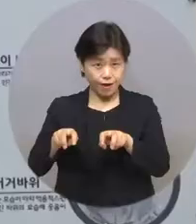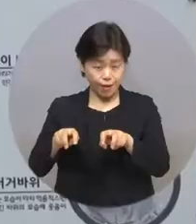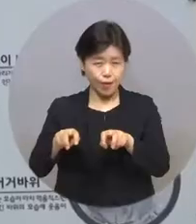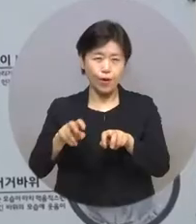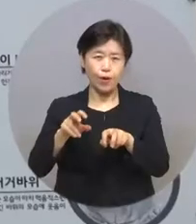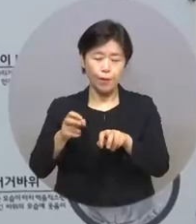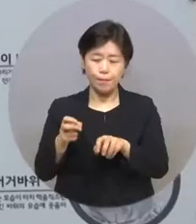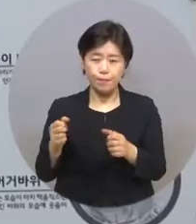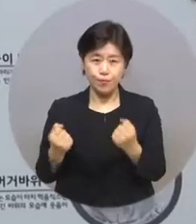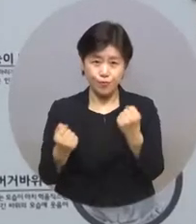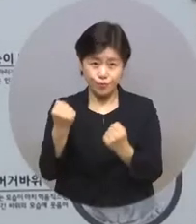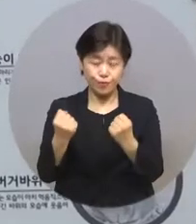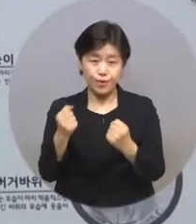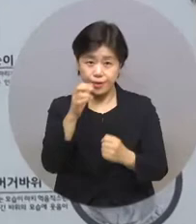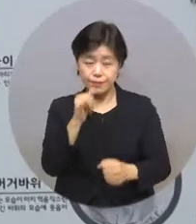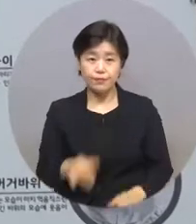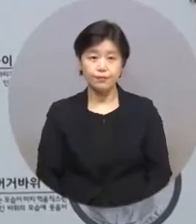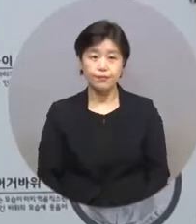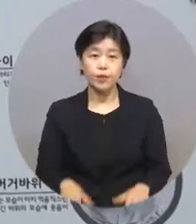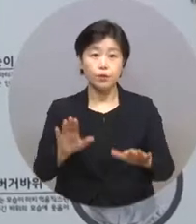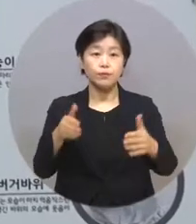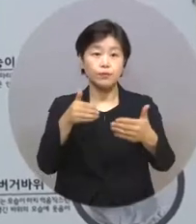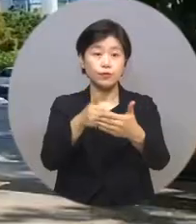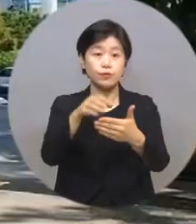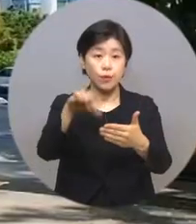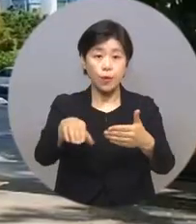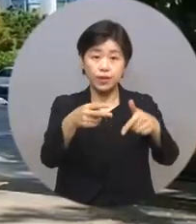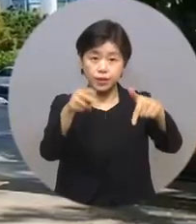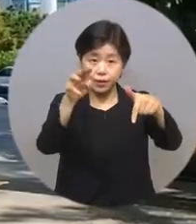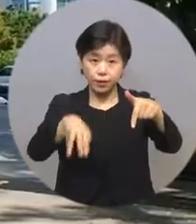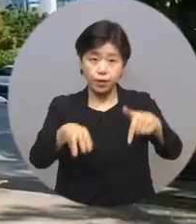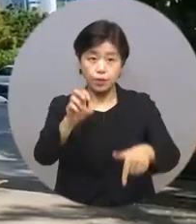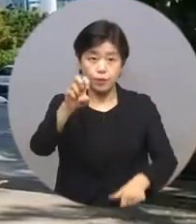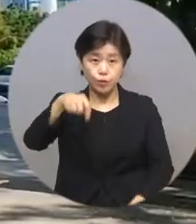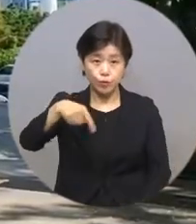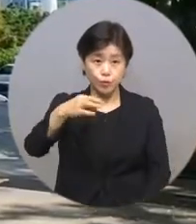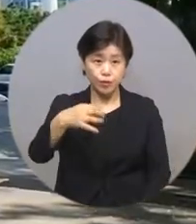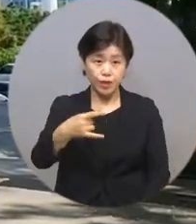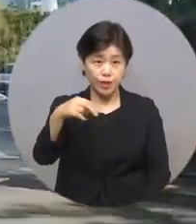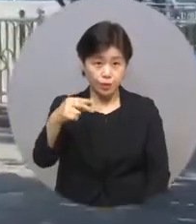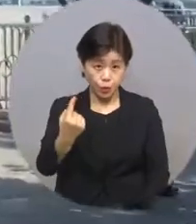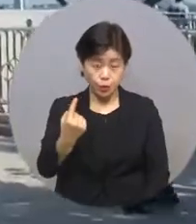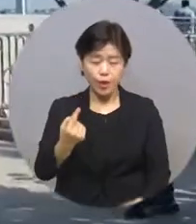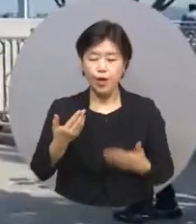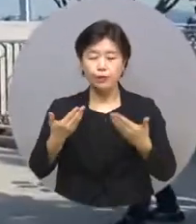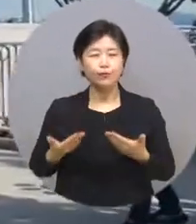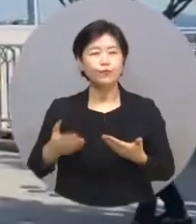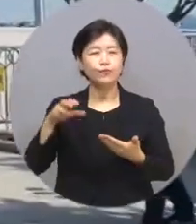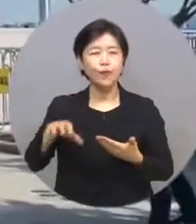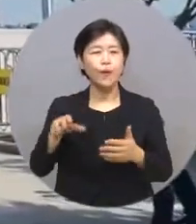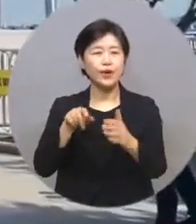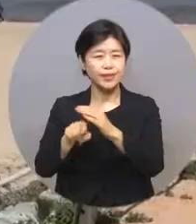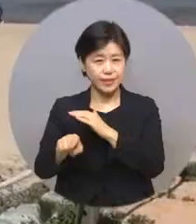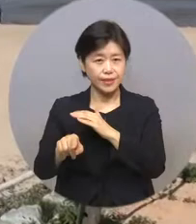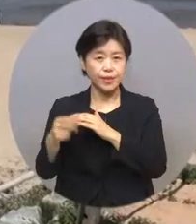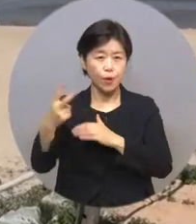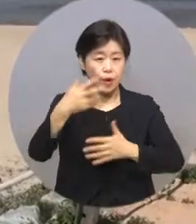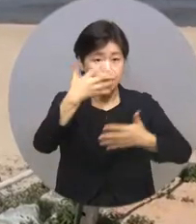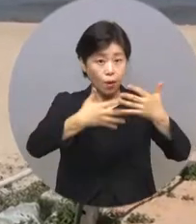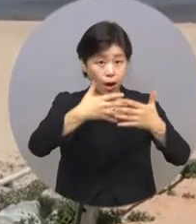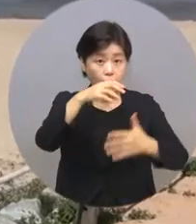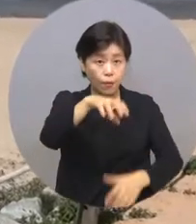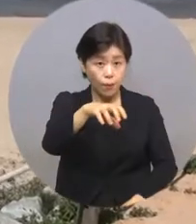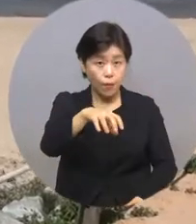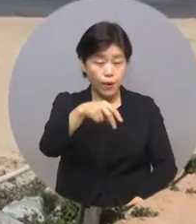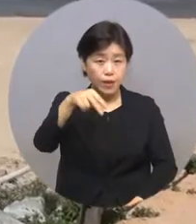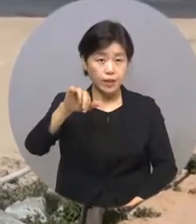모릅니다 이날의 여행지는 인천 무의도입니다 무의도 가는 길목 휴게소도 들리고 영화 촬영지 실미도